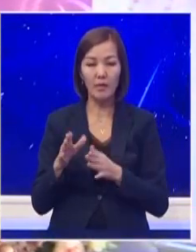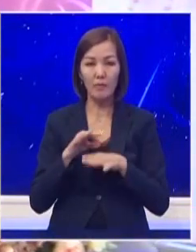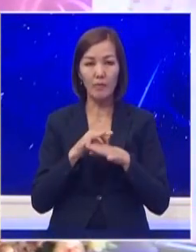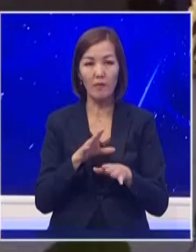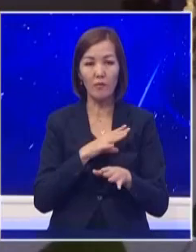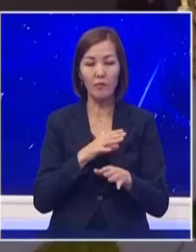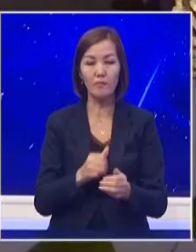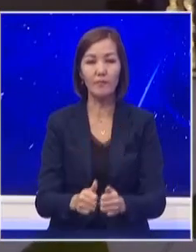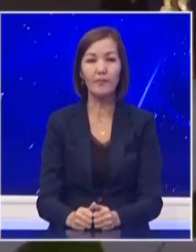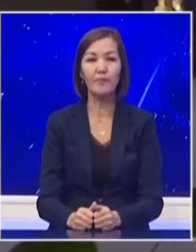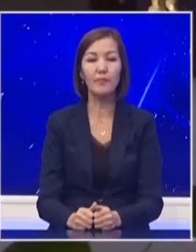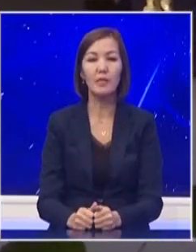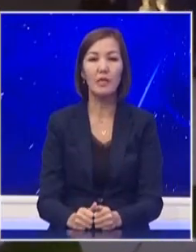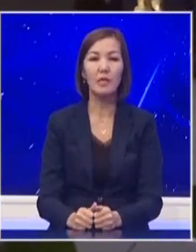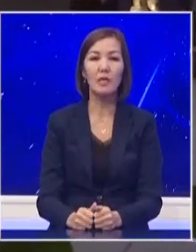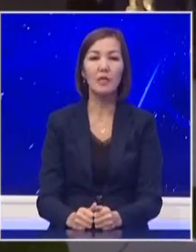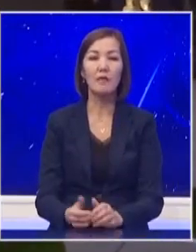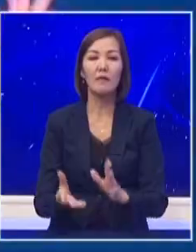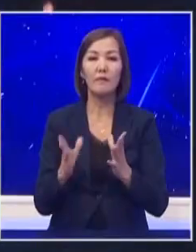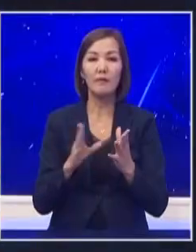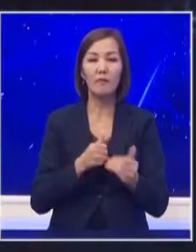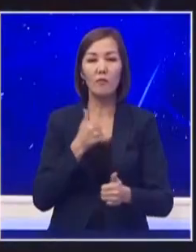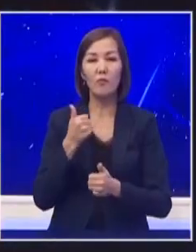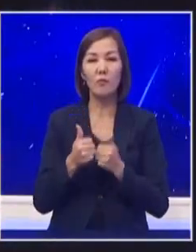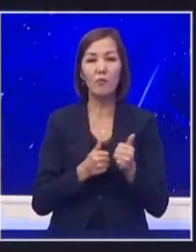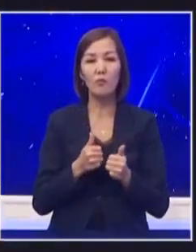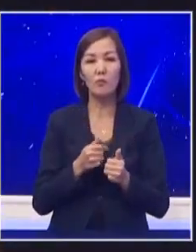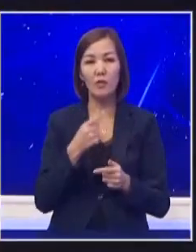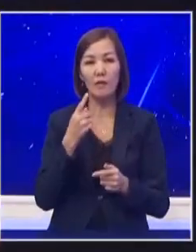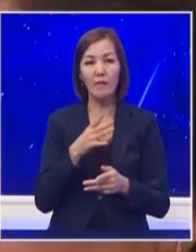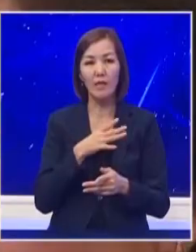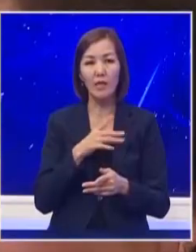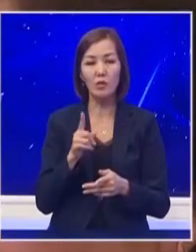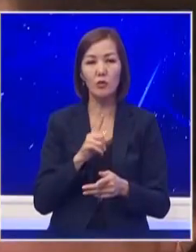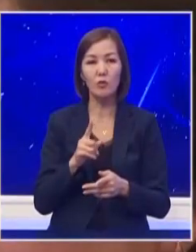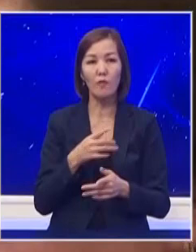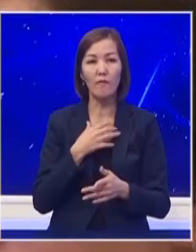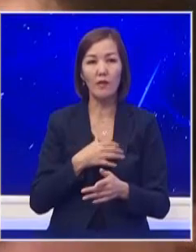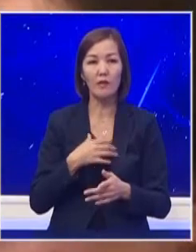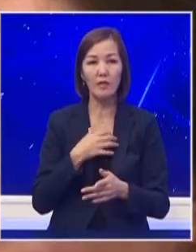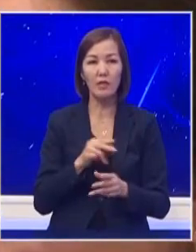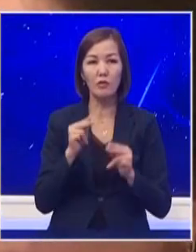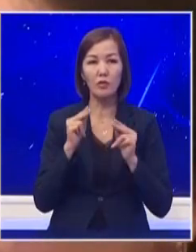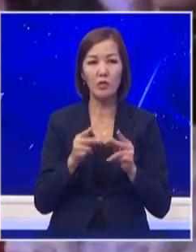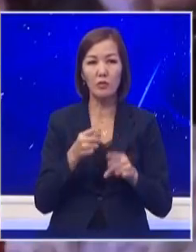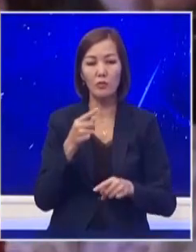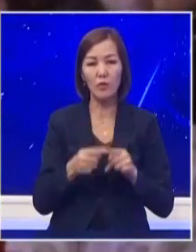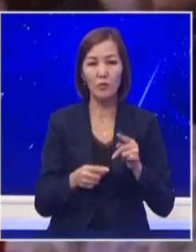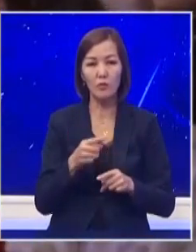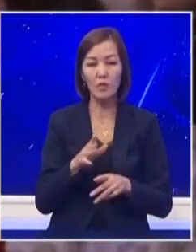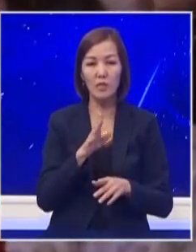вот этот конкурс на протяжении всего конкурса признаются участницы несмотря на волнение и честную конкуренцию